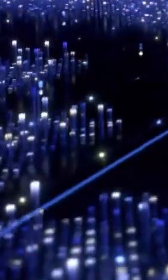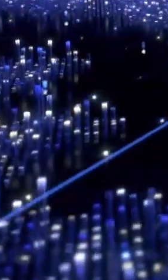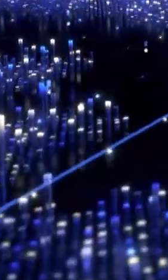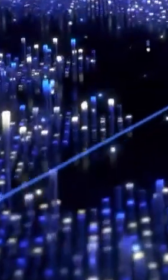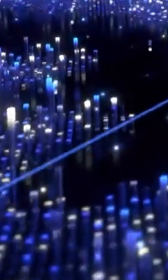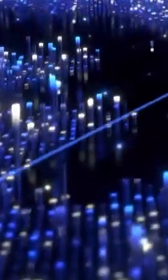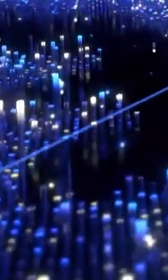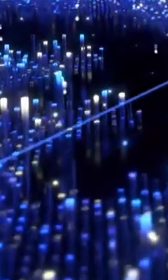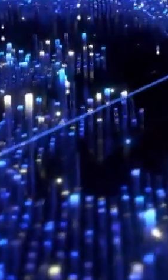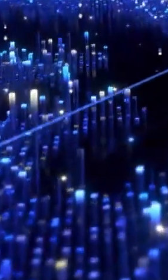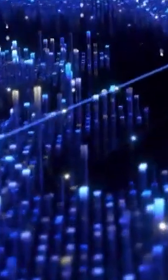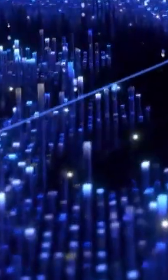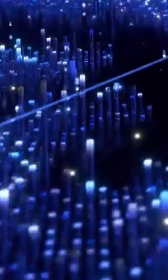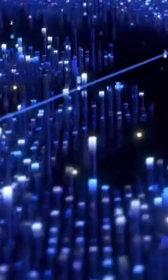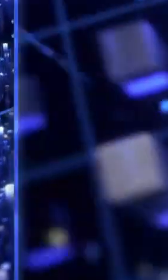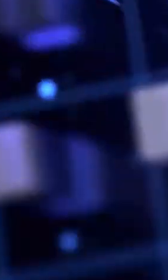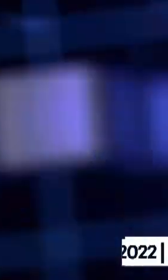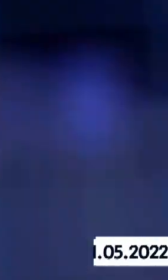חדשות הערב.